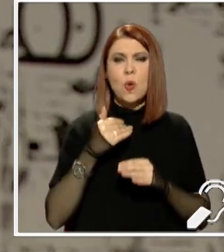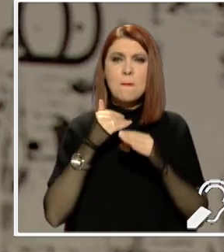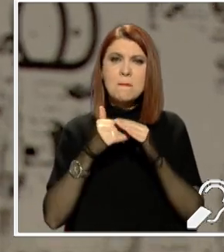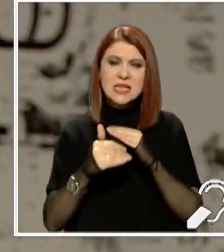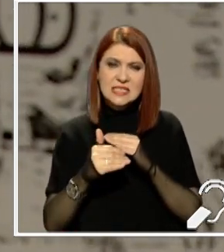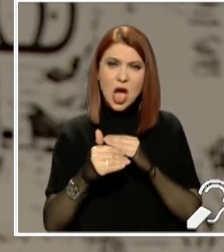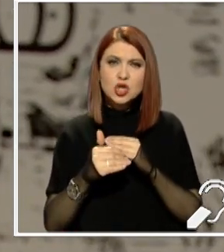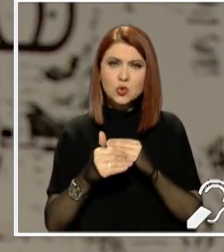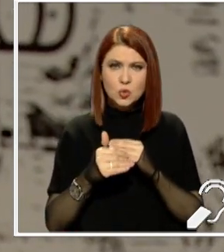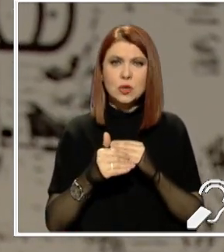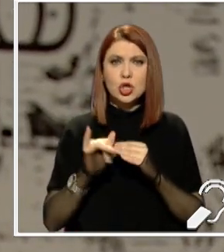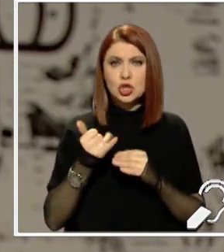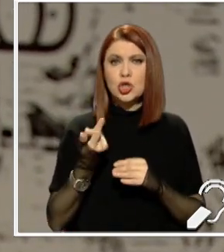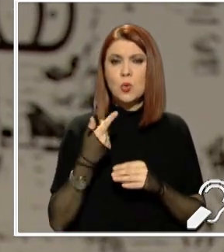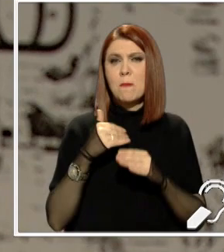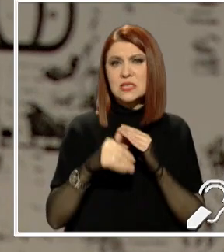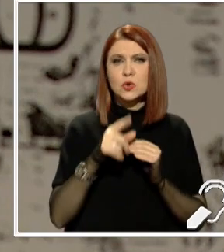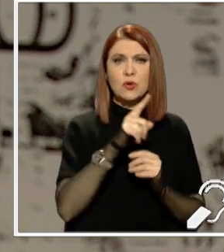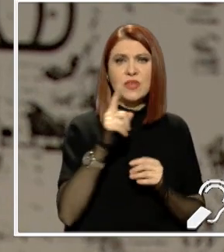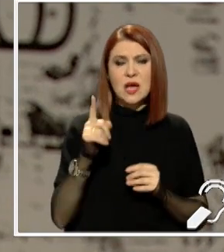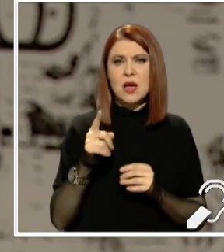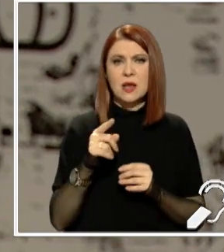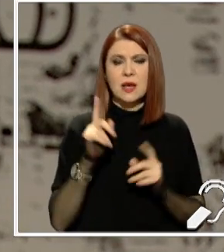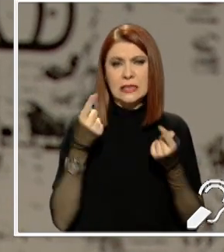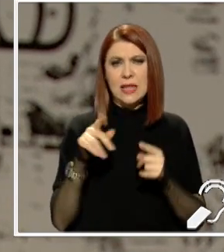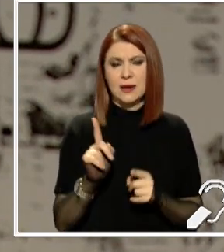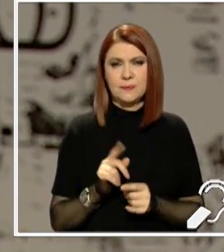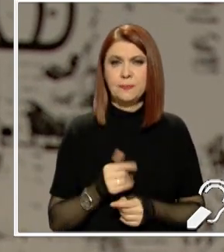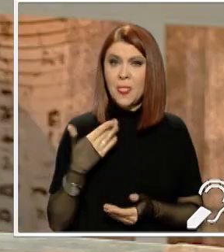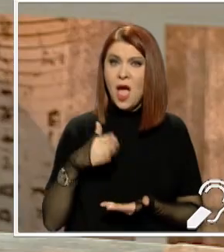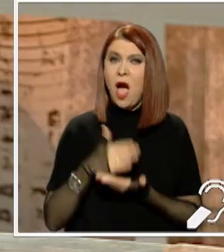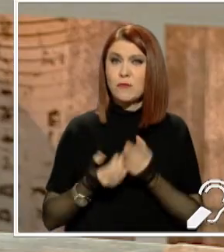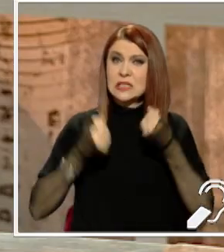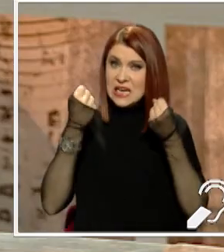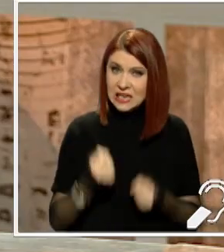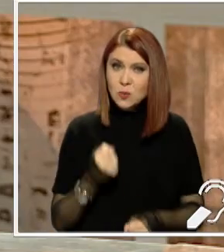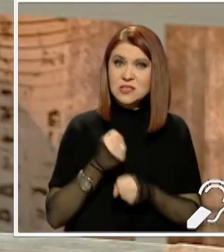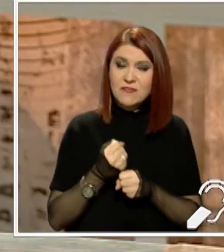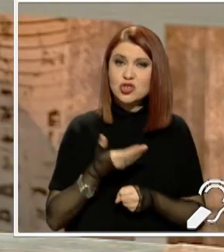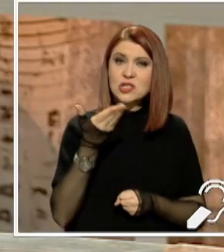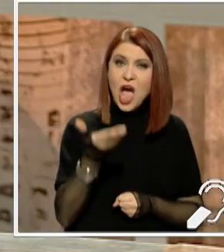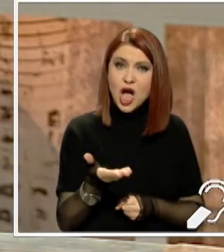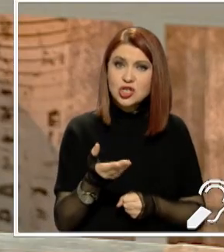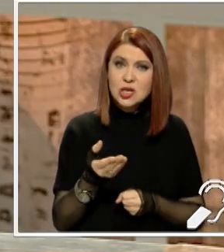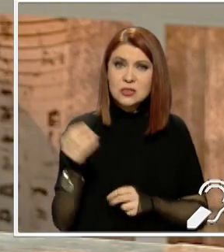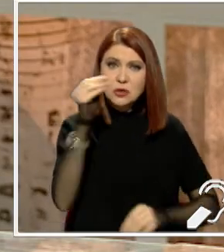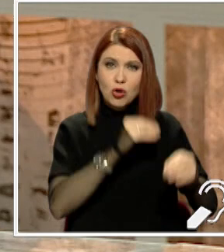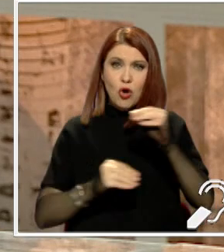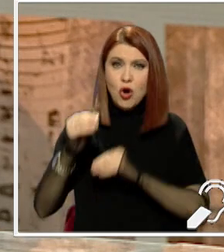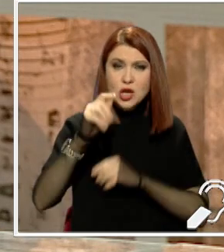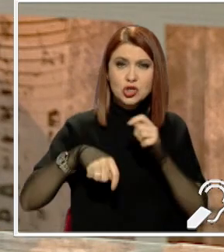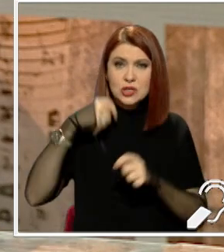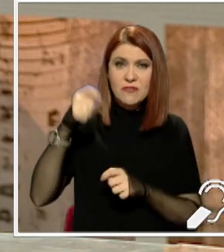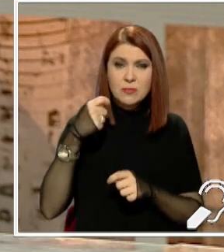cariera. Da, cu cariera și bineînțeles cu mesajul fiecărei piese în sine. A fost greu să faceți acest colaj de imagini,